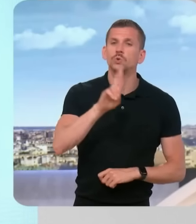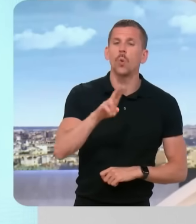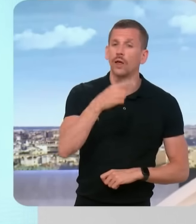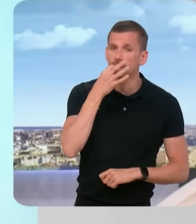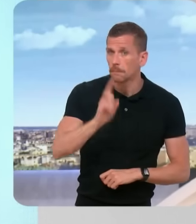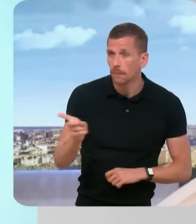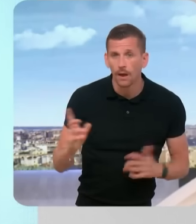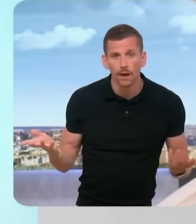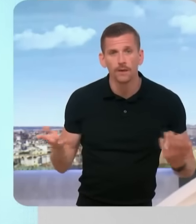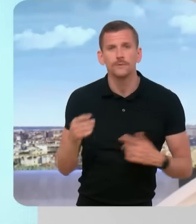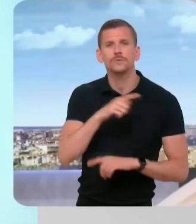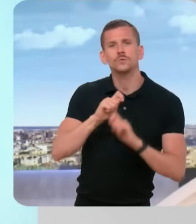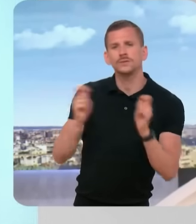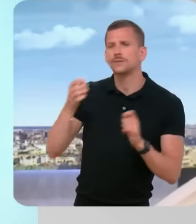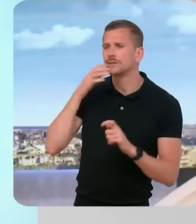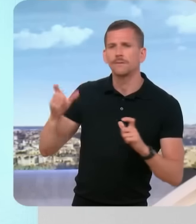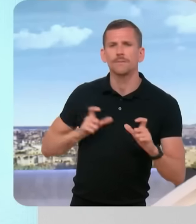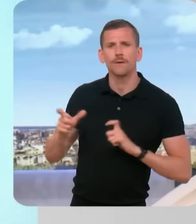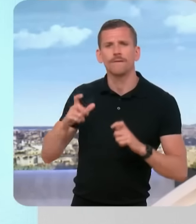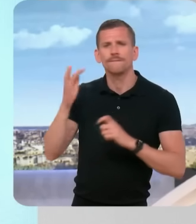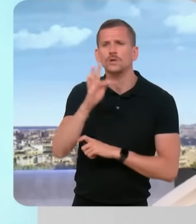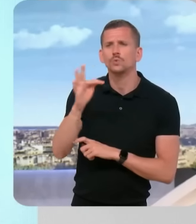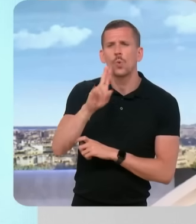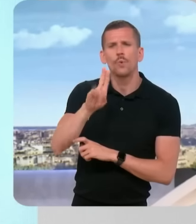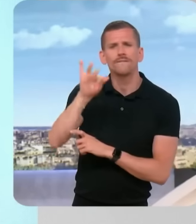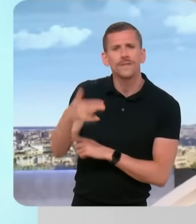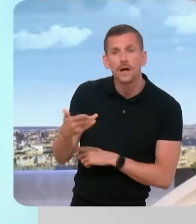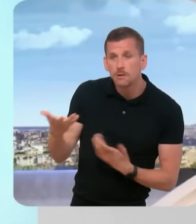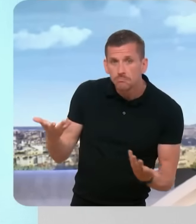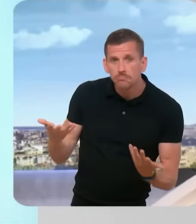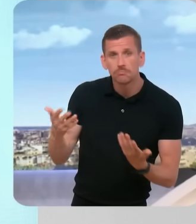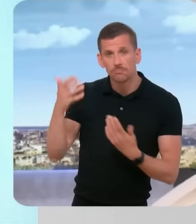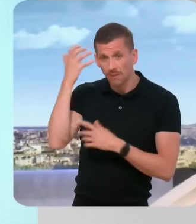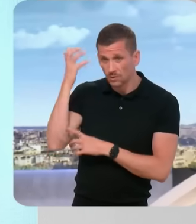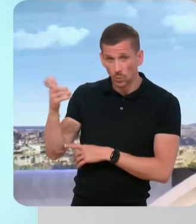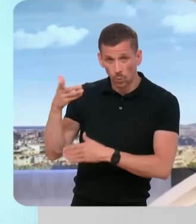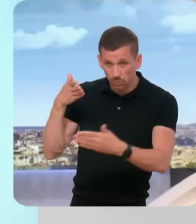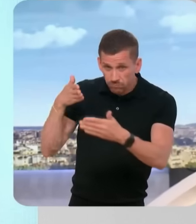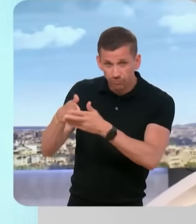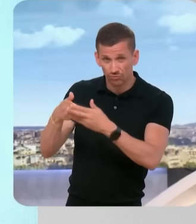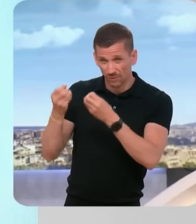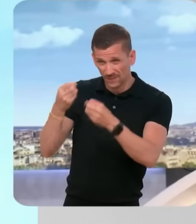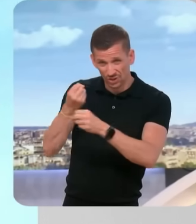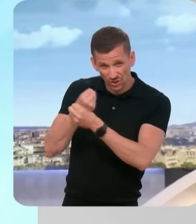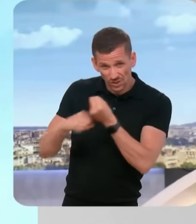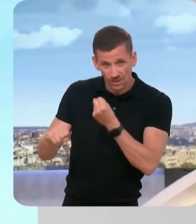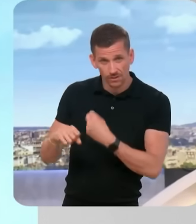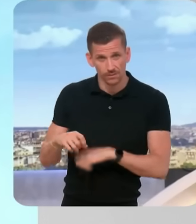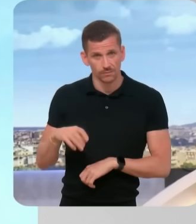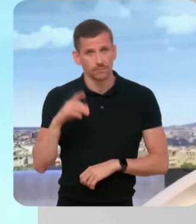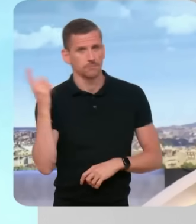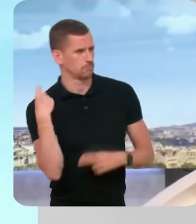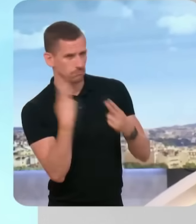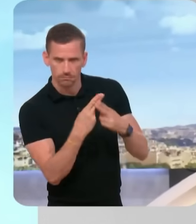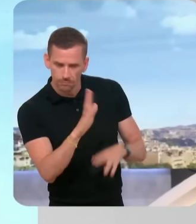France Insoumise, qui dit, je le cite, que selon lui, Jean-Luc Mélenchon est un obstacle à la victoire du nouveau Front populaire. Il a tort, et moi je vais vous dire, je ne vais pas le commenter